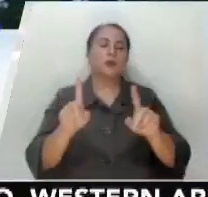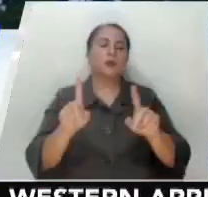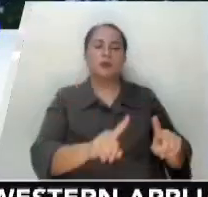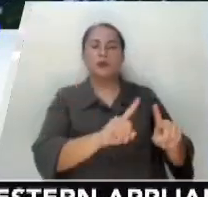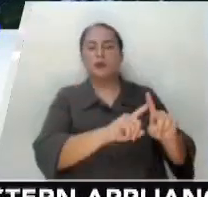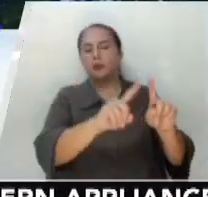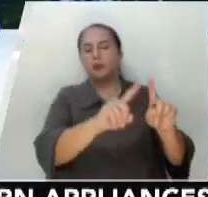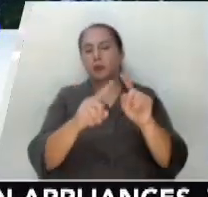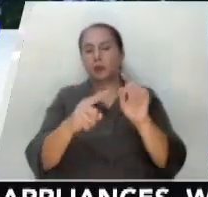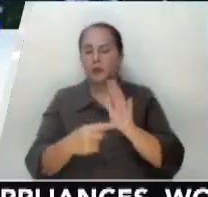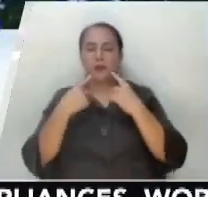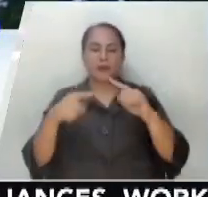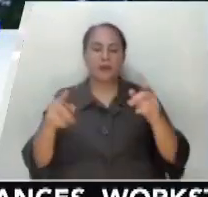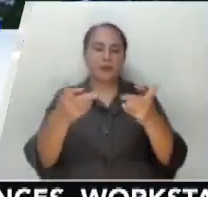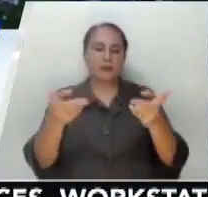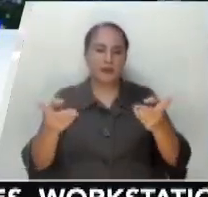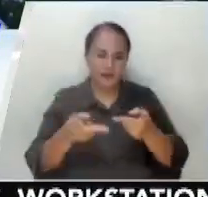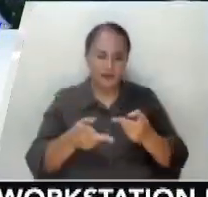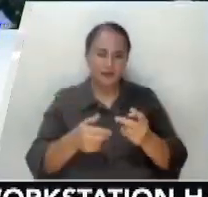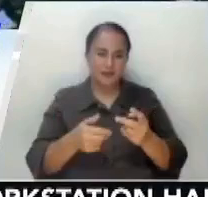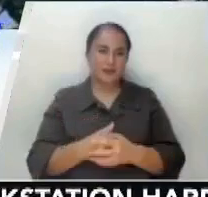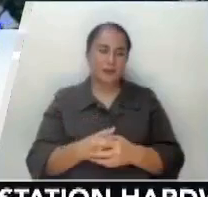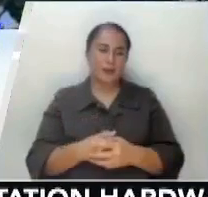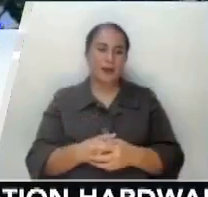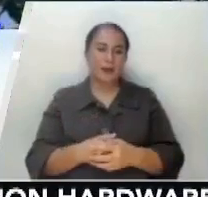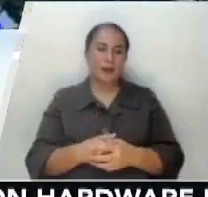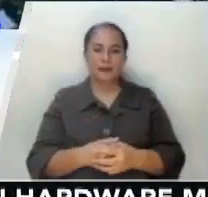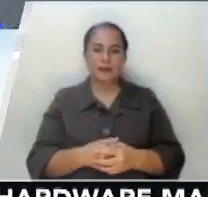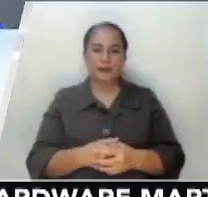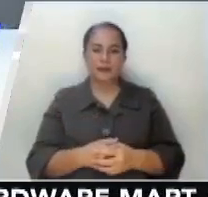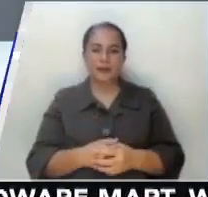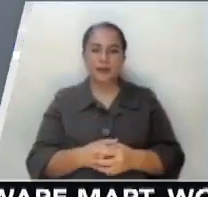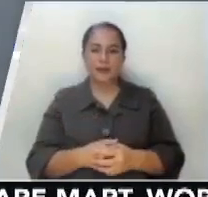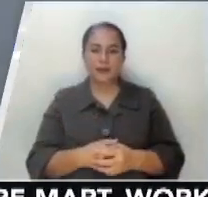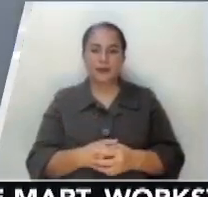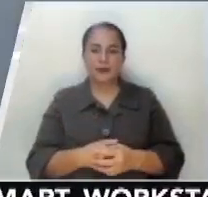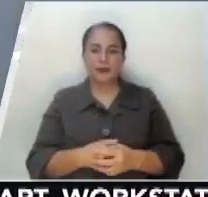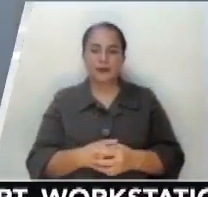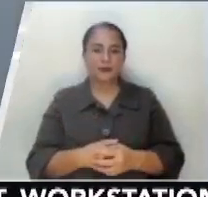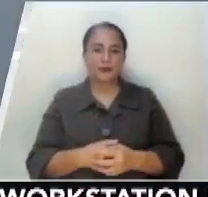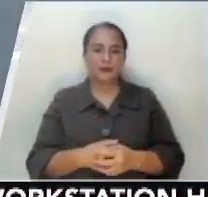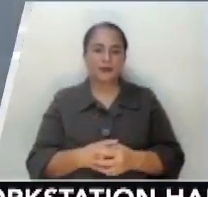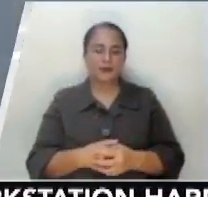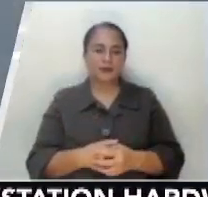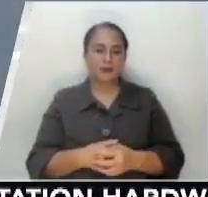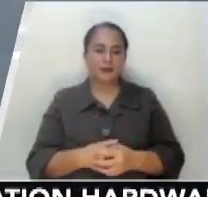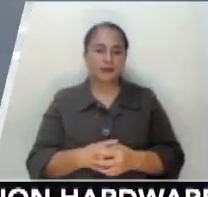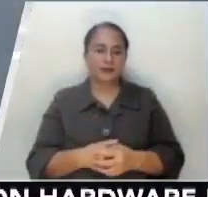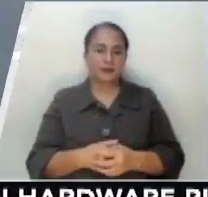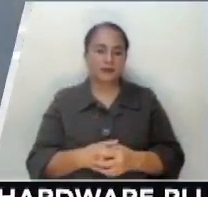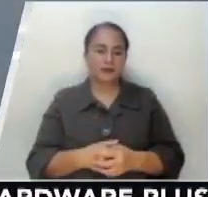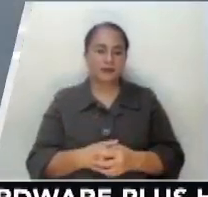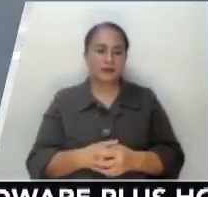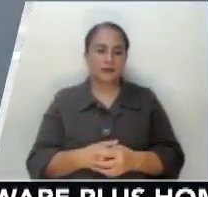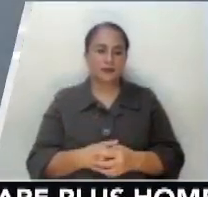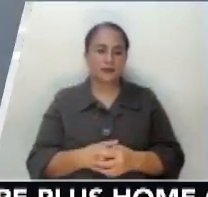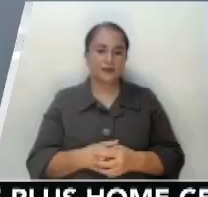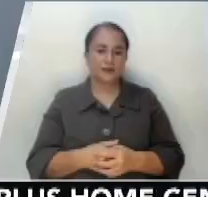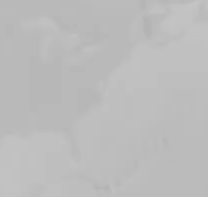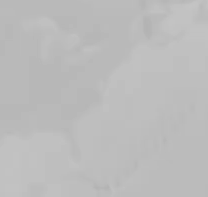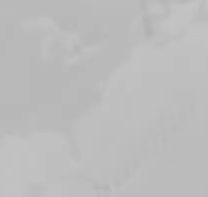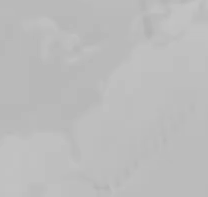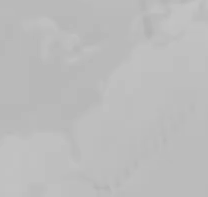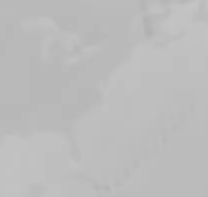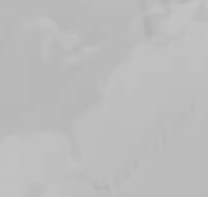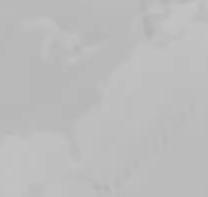pampublikong lugar sa bansa. Para sa GMA Integrated News, JP Soriano, nakatutok 24 oras.